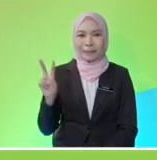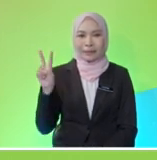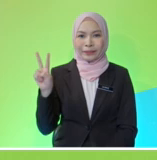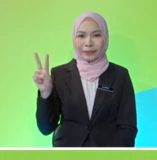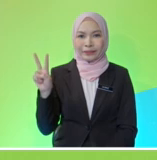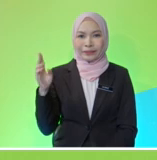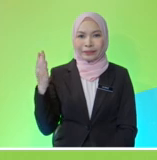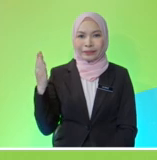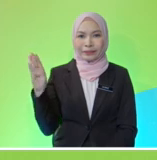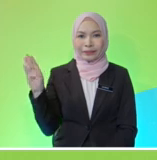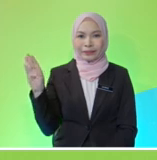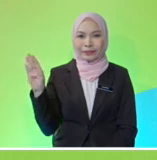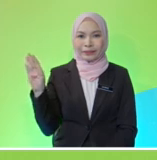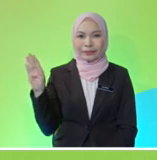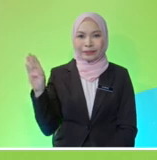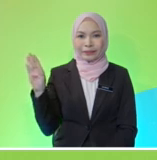12.